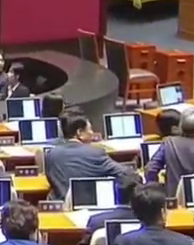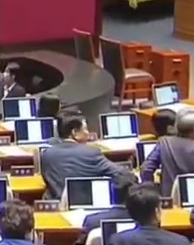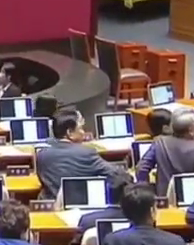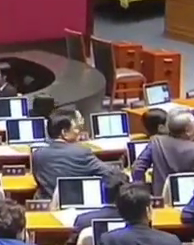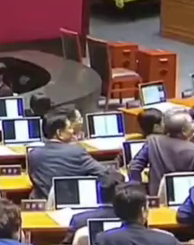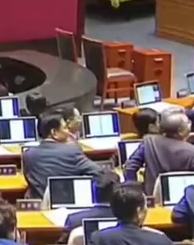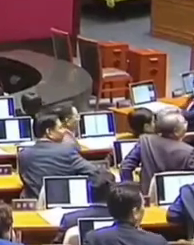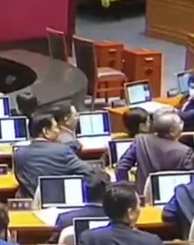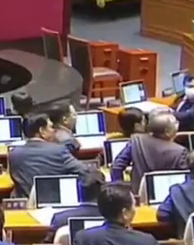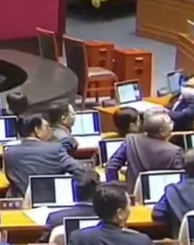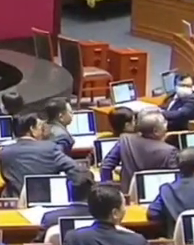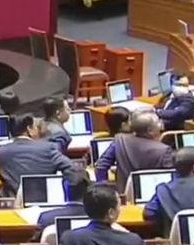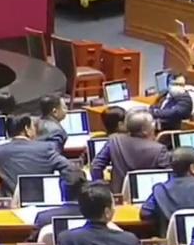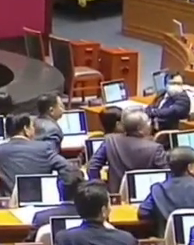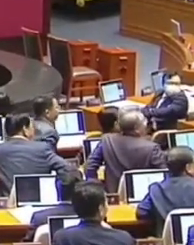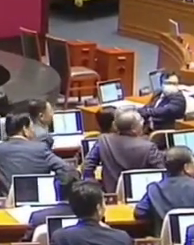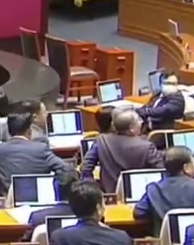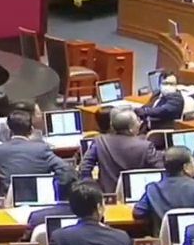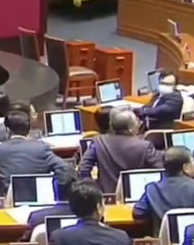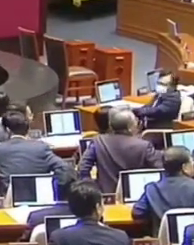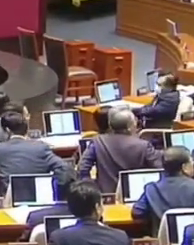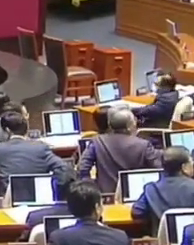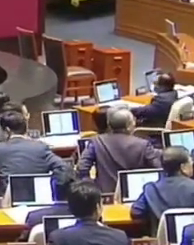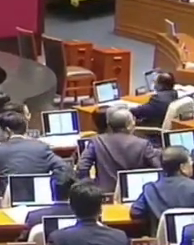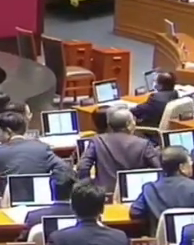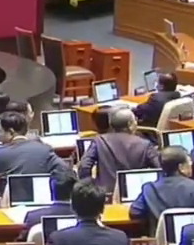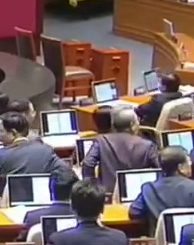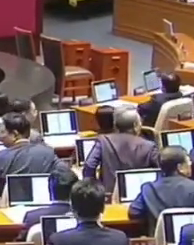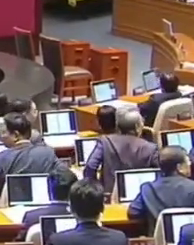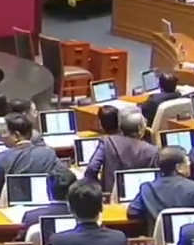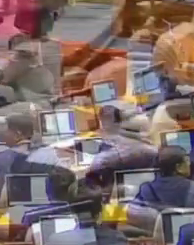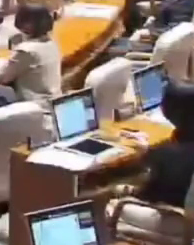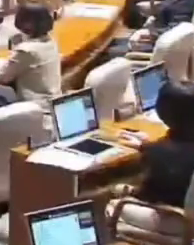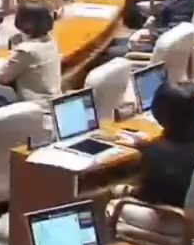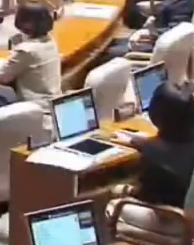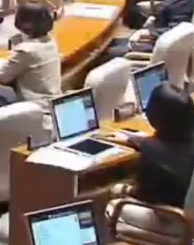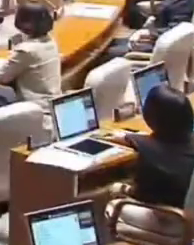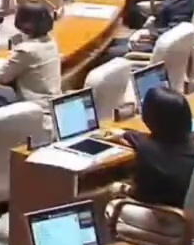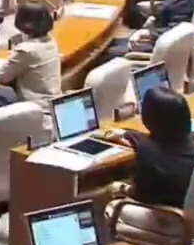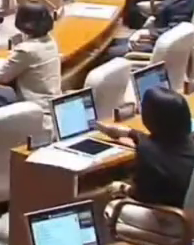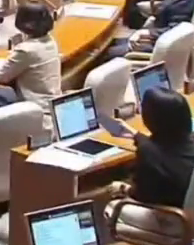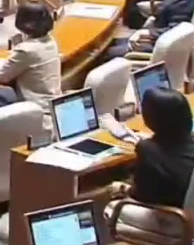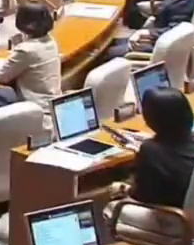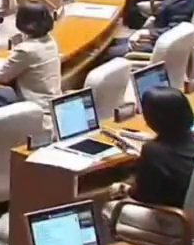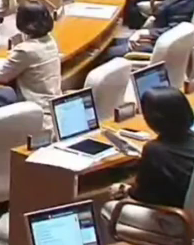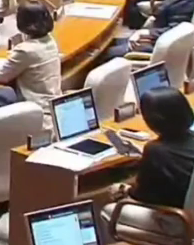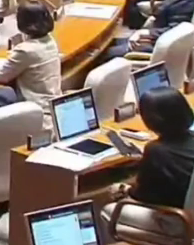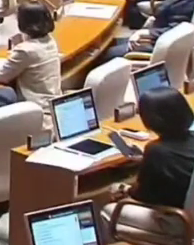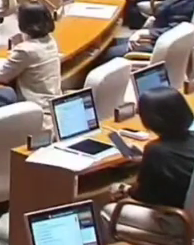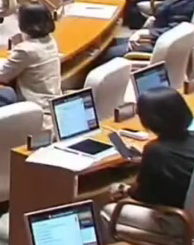자, 그럼 그렇게 하겠습니다. 자, 의원 여러분, 의원 여러분. 예.